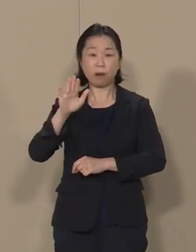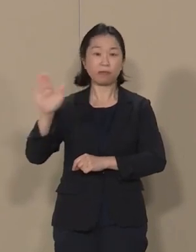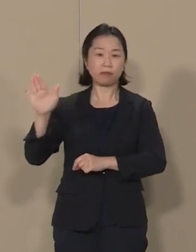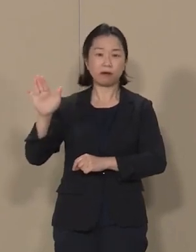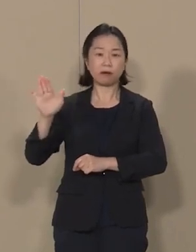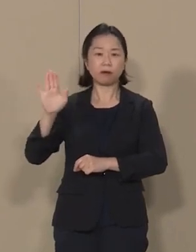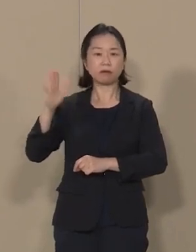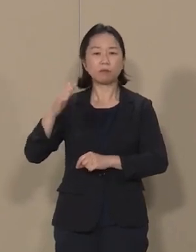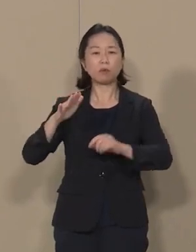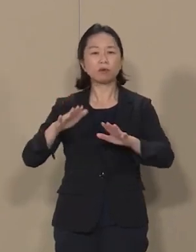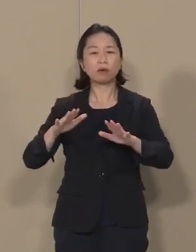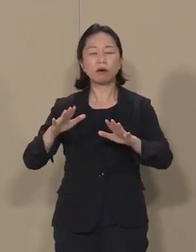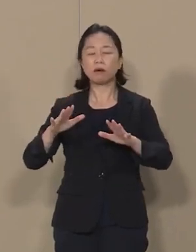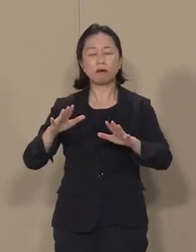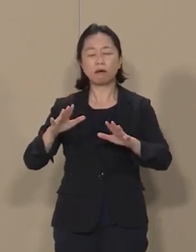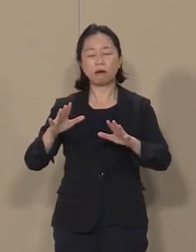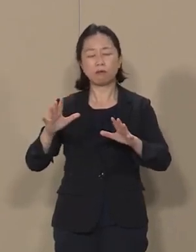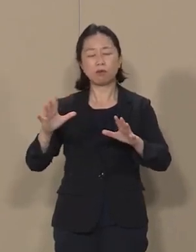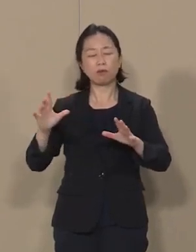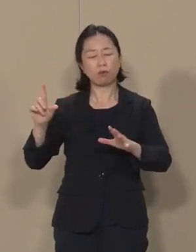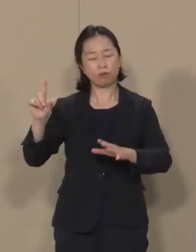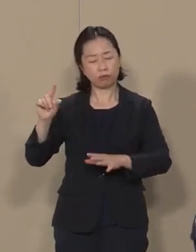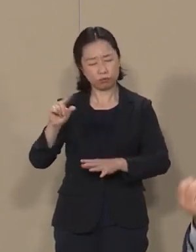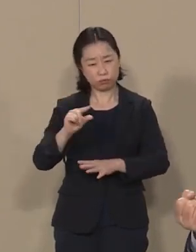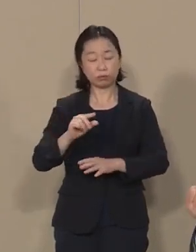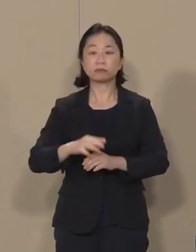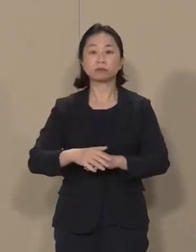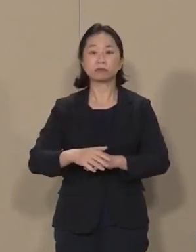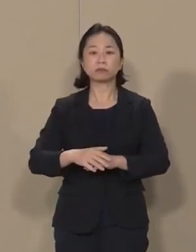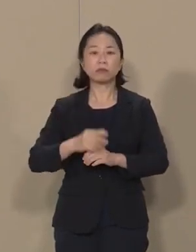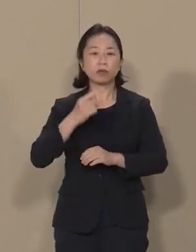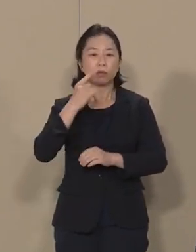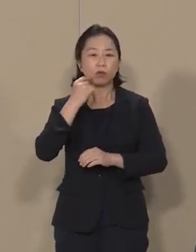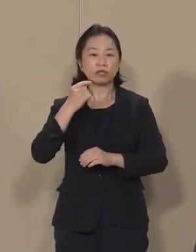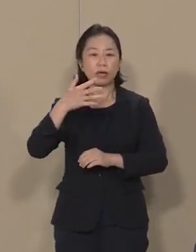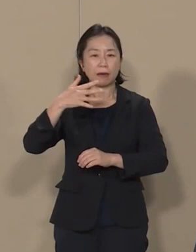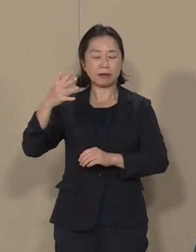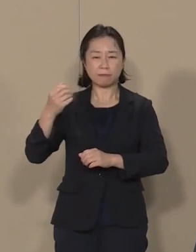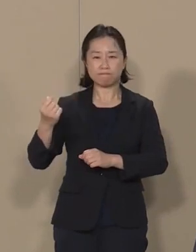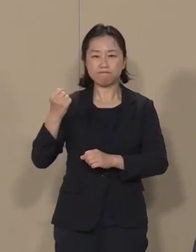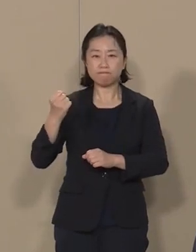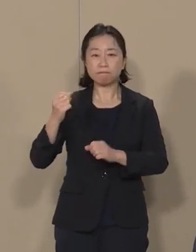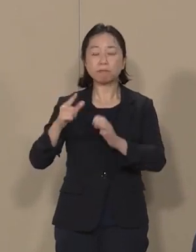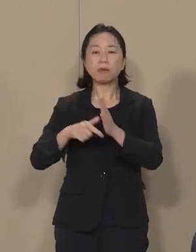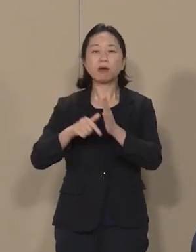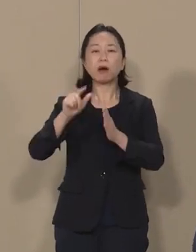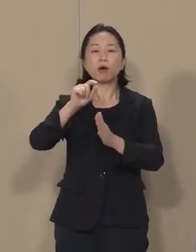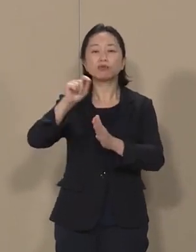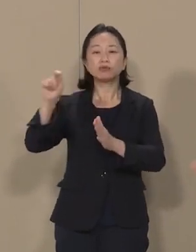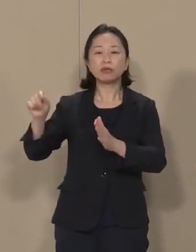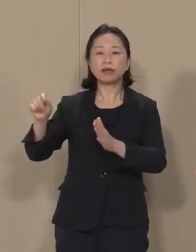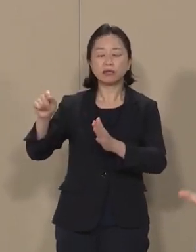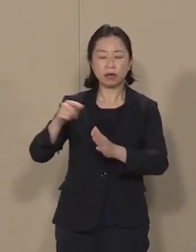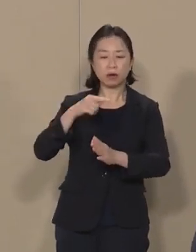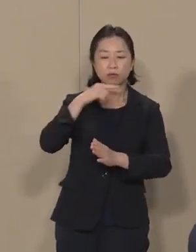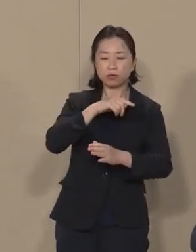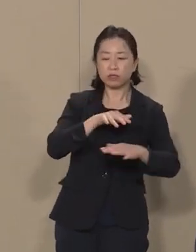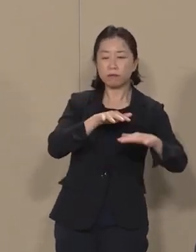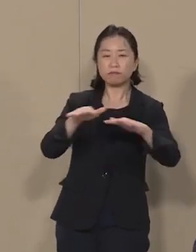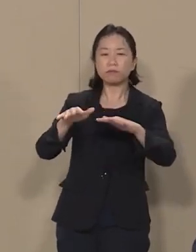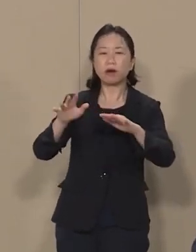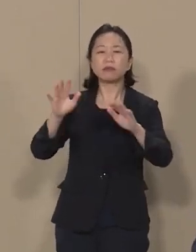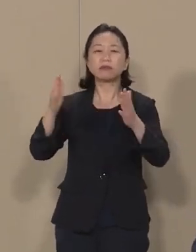アメリカが勝手の力があればおそらくウクライナはこういうことになっていなかったはずですあるいはアフガニスタンの